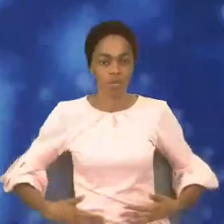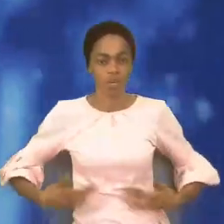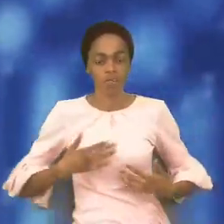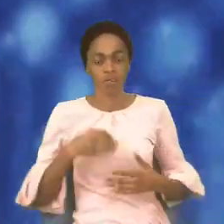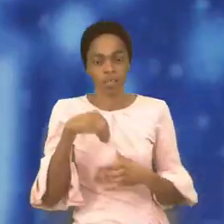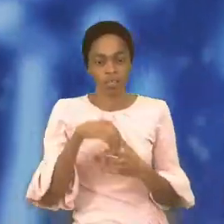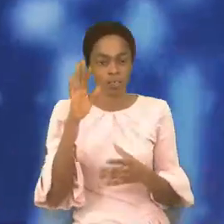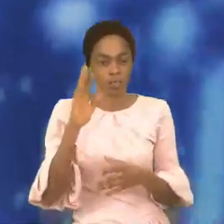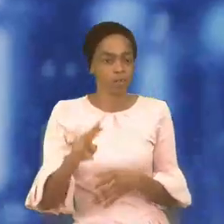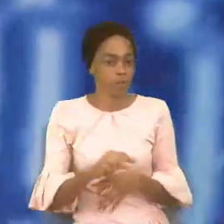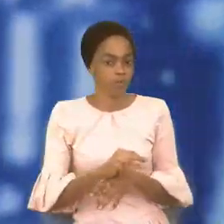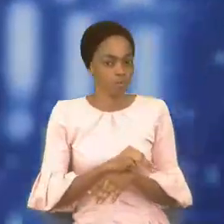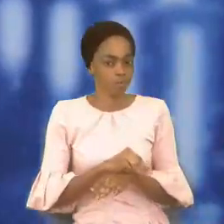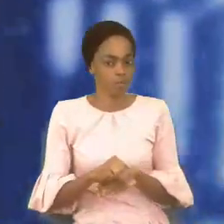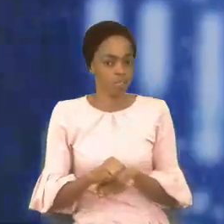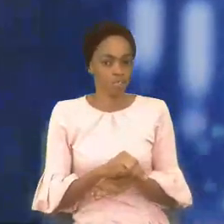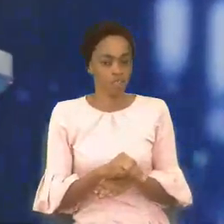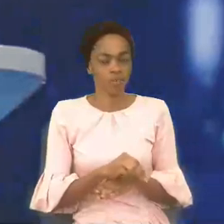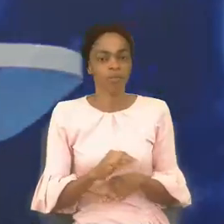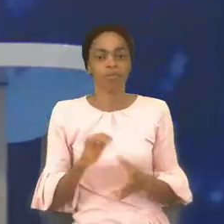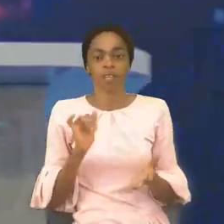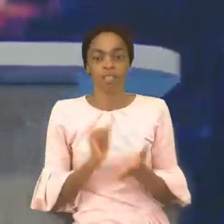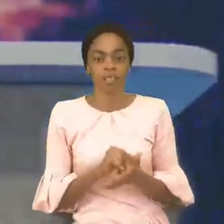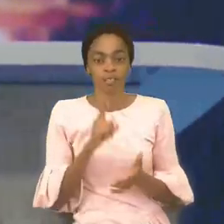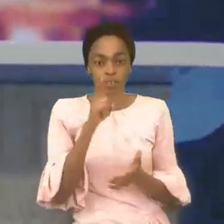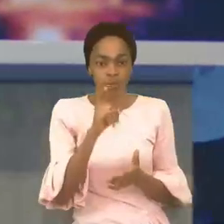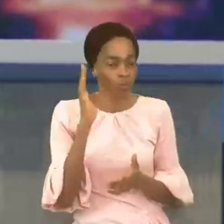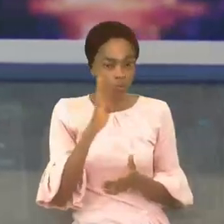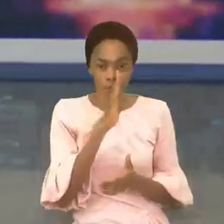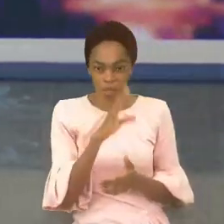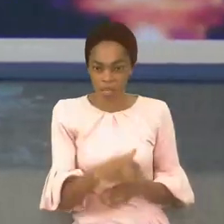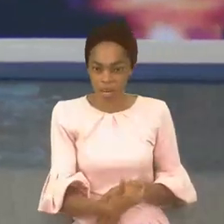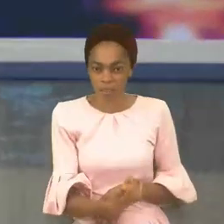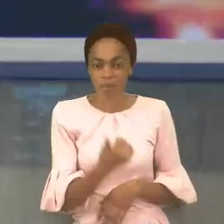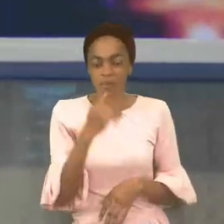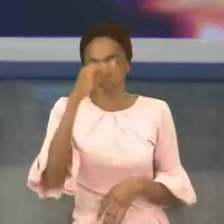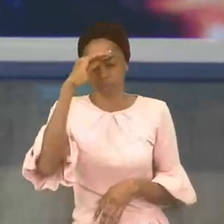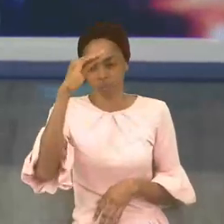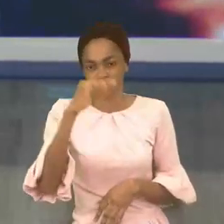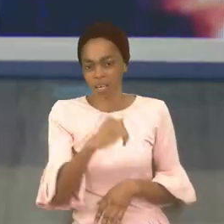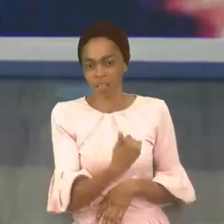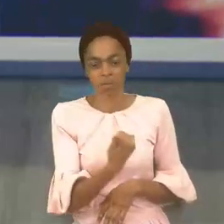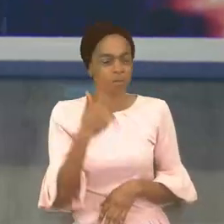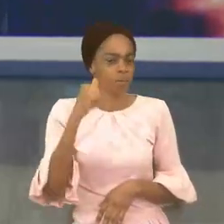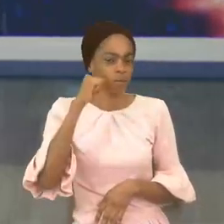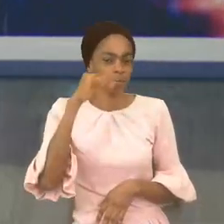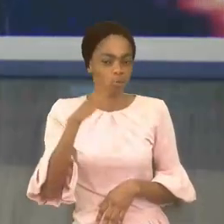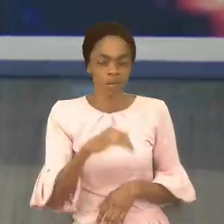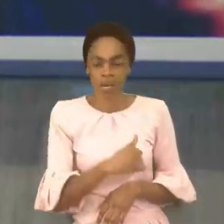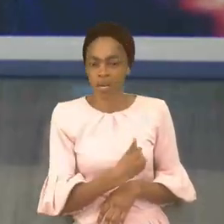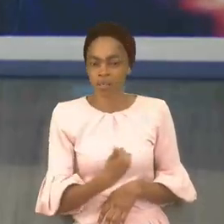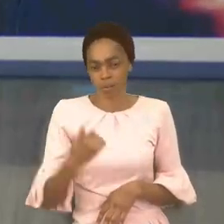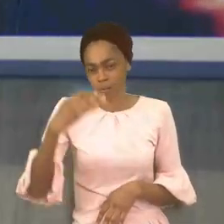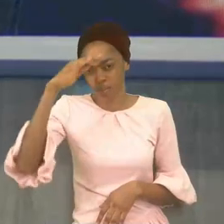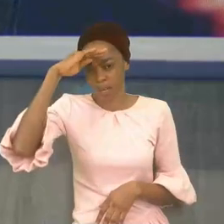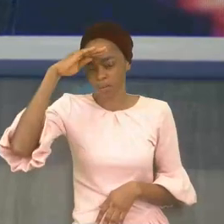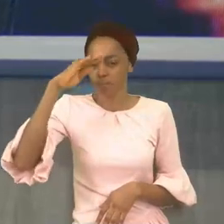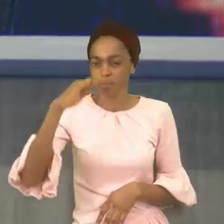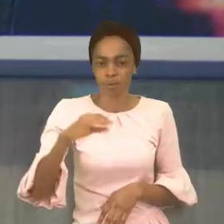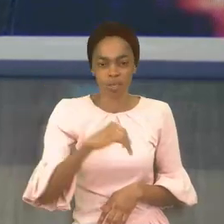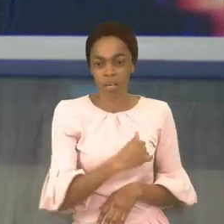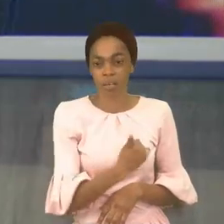ton ministère pour que tu sois un autre homme, une autre femme, un autre garçon, une